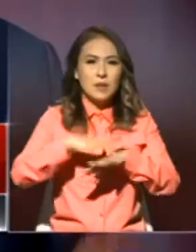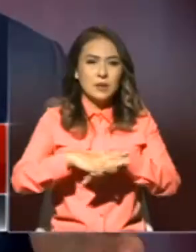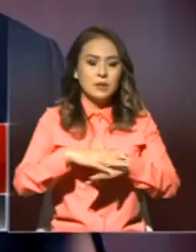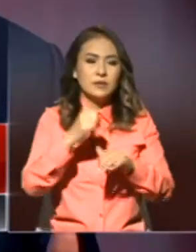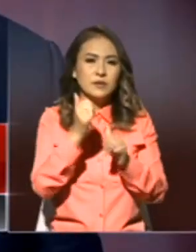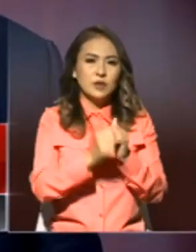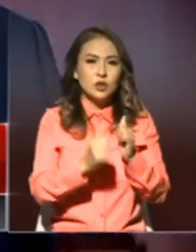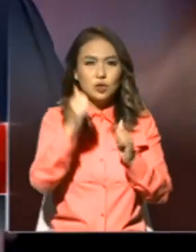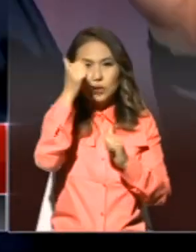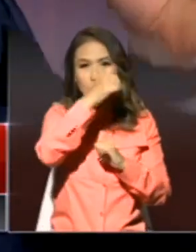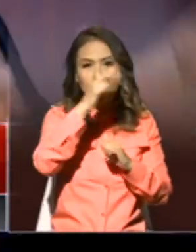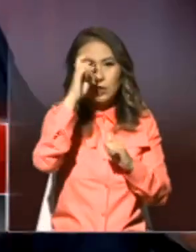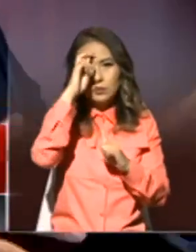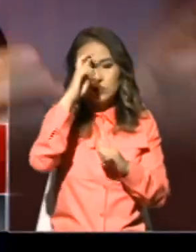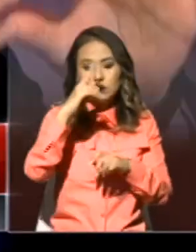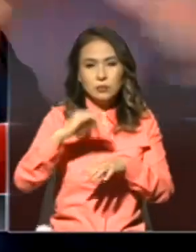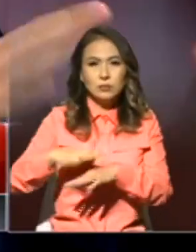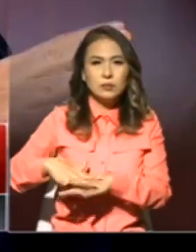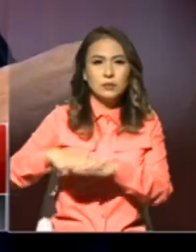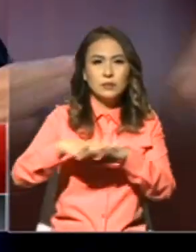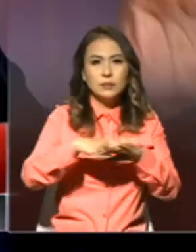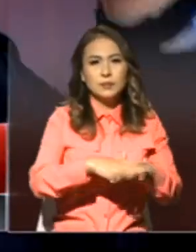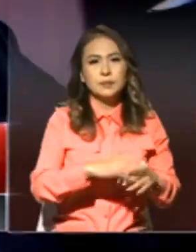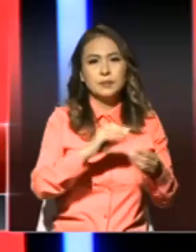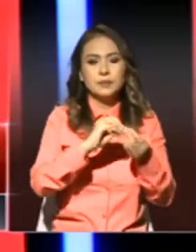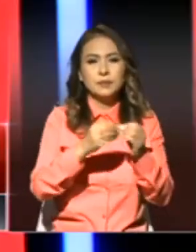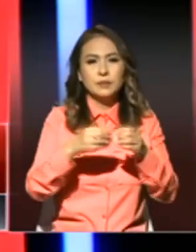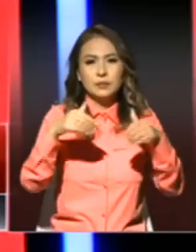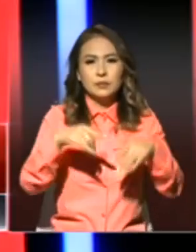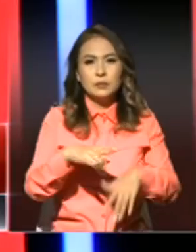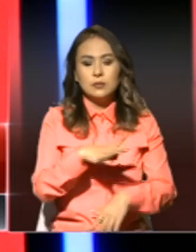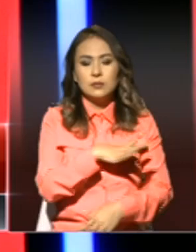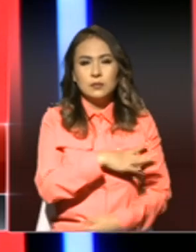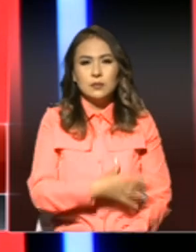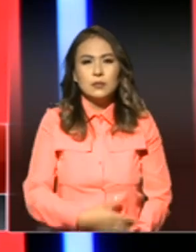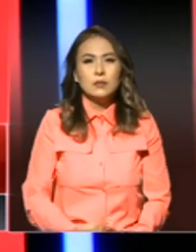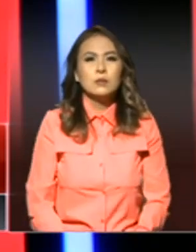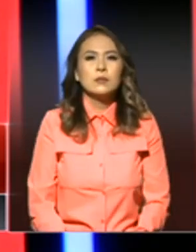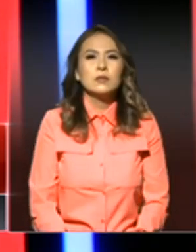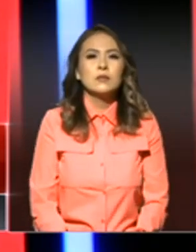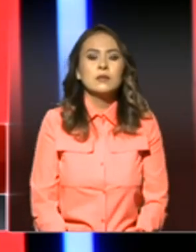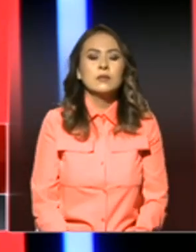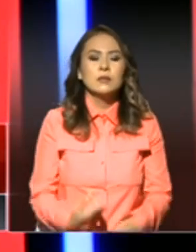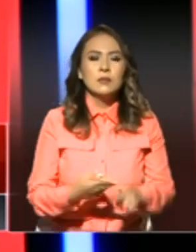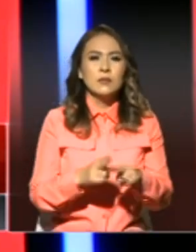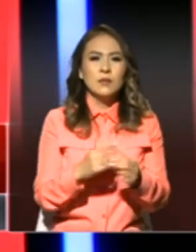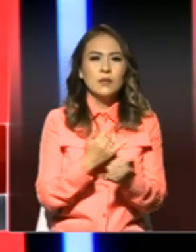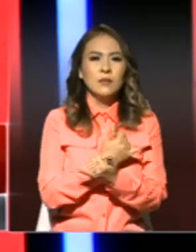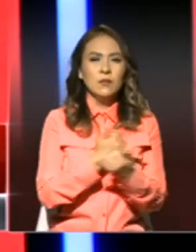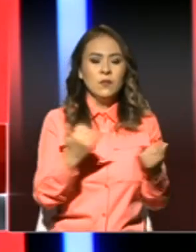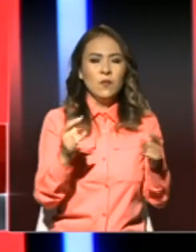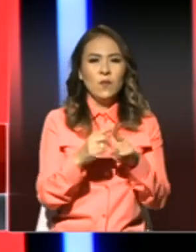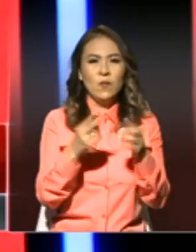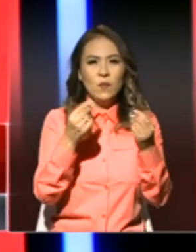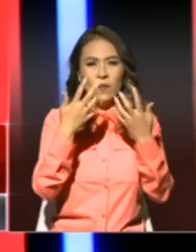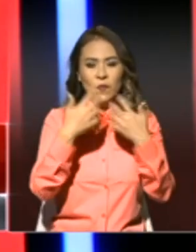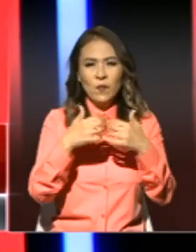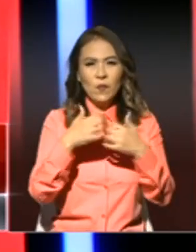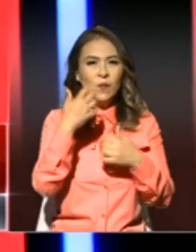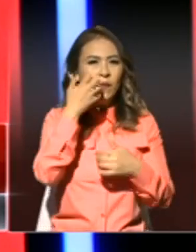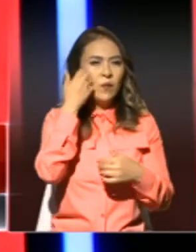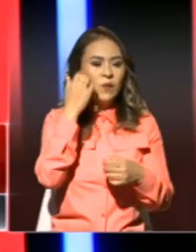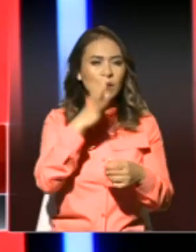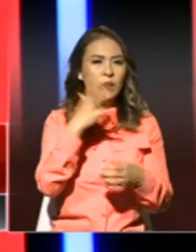үкімет ақша бөліп отырады. Осы кезек тұрған азаматтар мәселені шешу үшін. Енді сол беріп отқан ақшаның көлемін бәрін пайдаланғанның